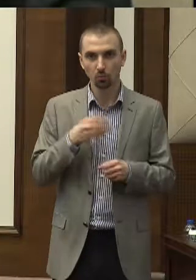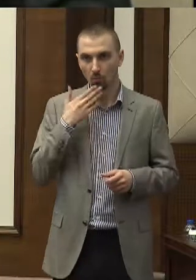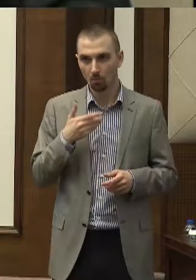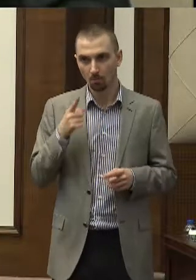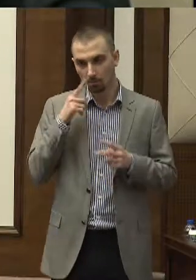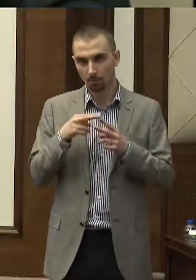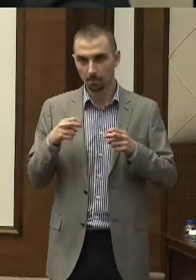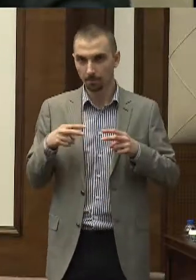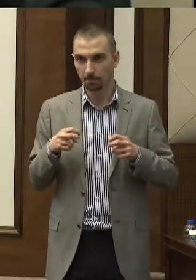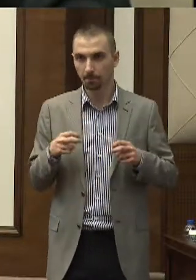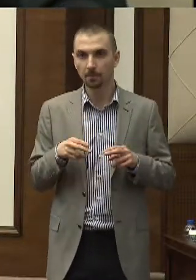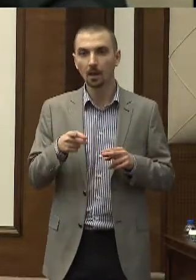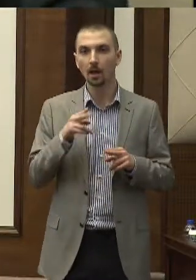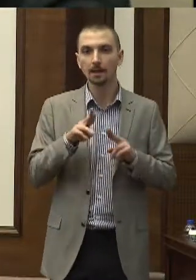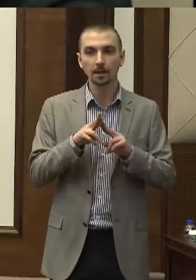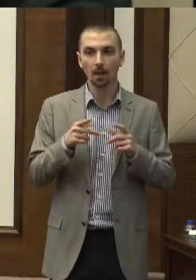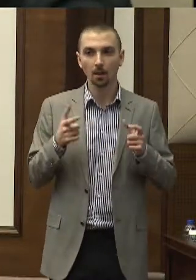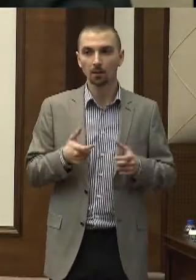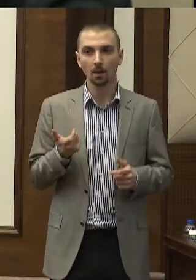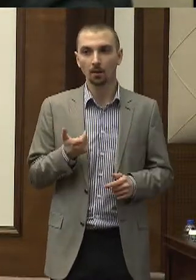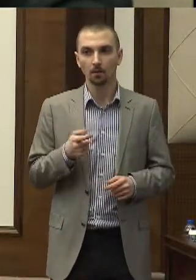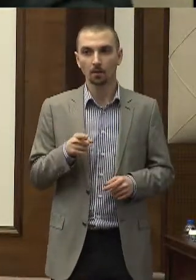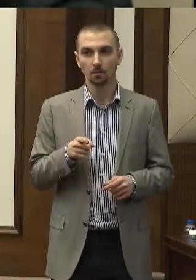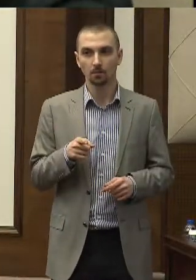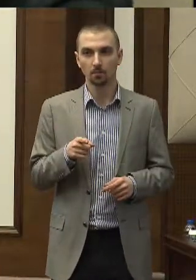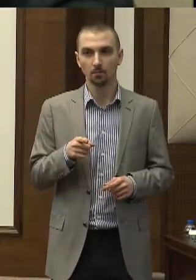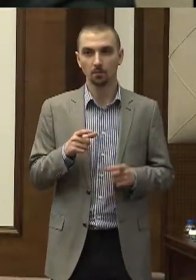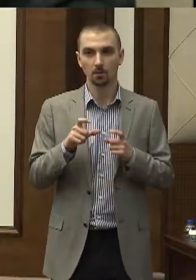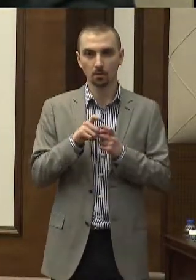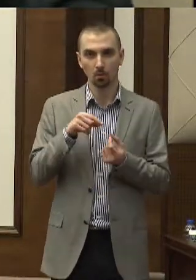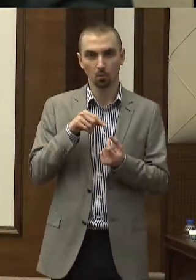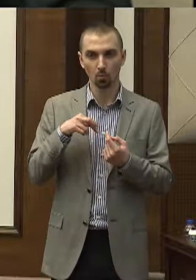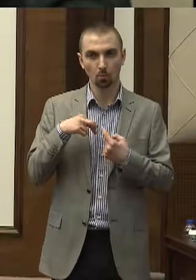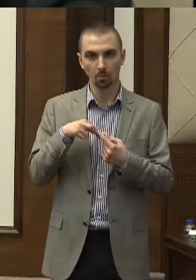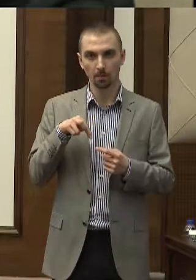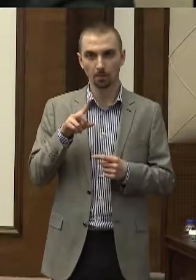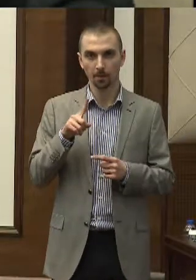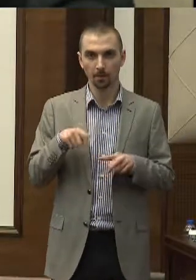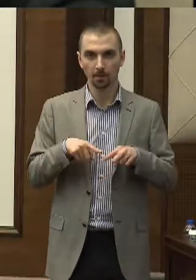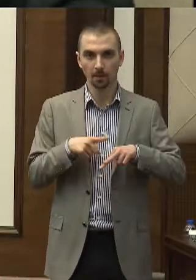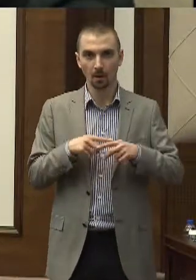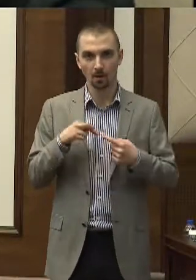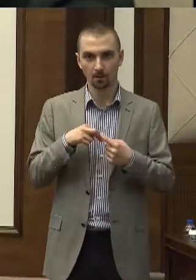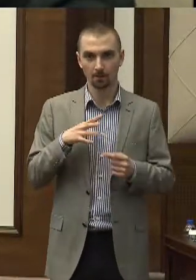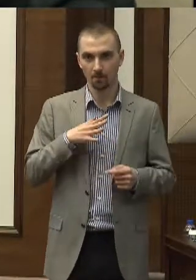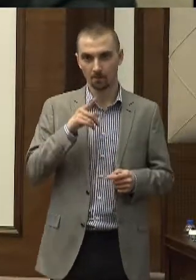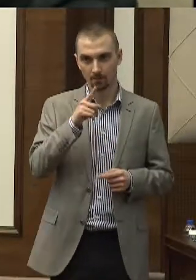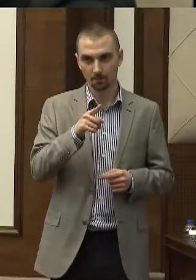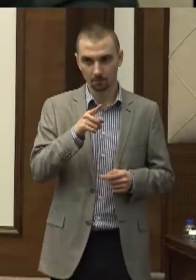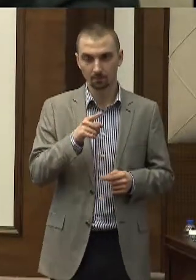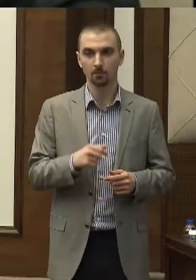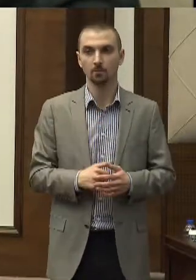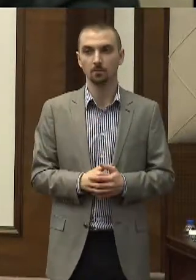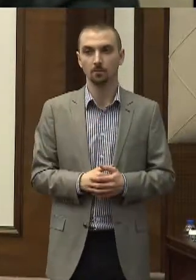Yeşilay Dernek Başkanı. Kızılay'ın yeri nerede kaymakamlık? Kızılay'ın yeri bir tane Gürpınar'da Beylikdüzü ilçesinde kalan bir yeri var. Büyükçekmece, tamam.